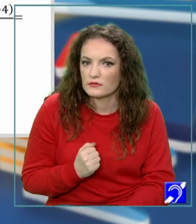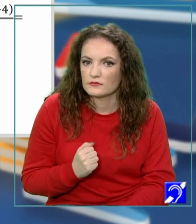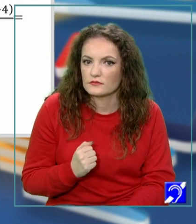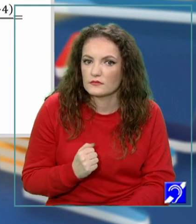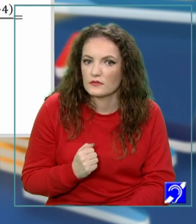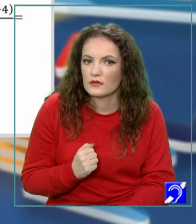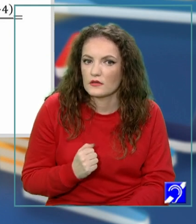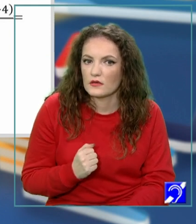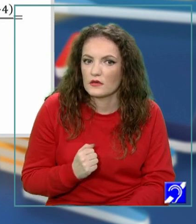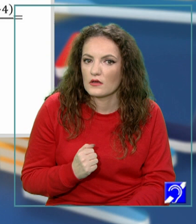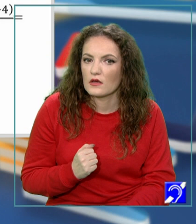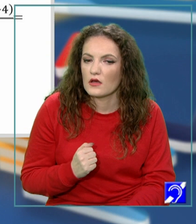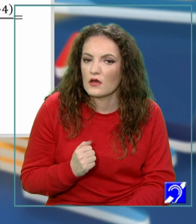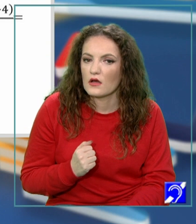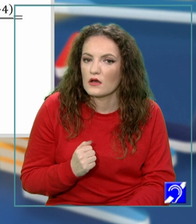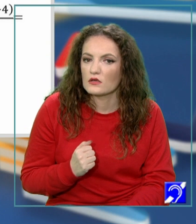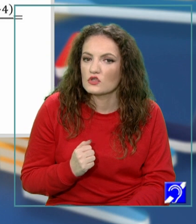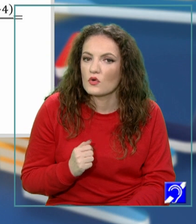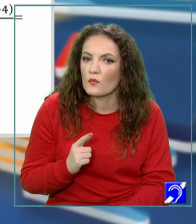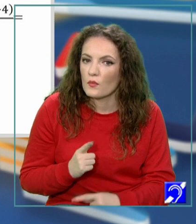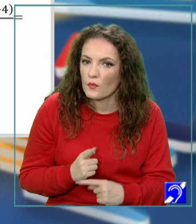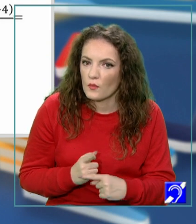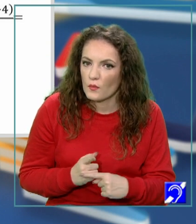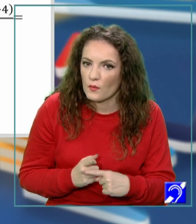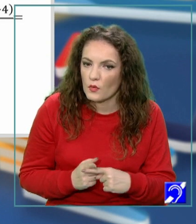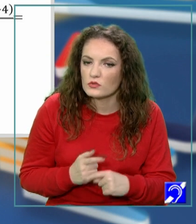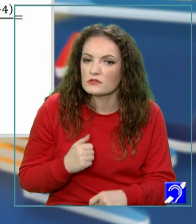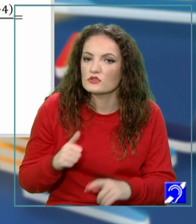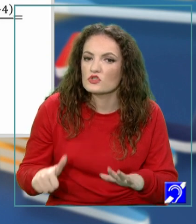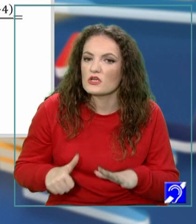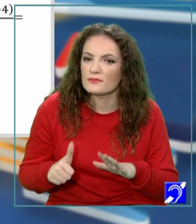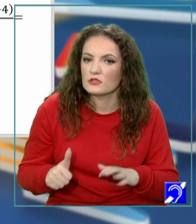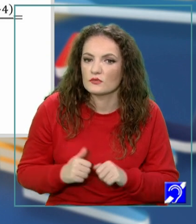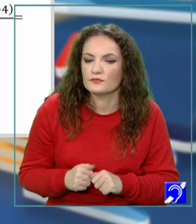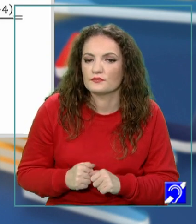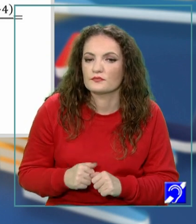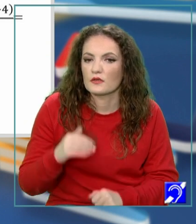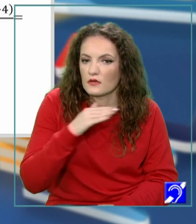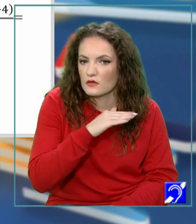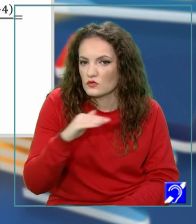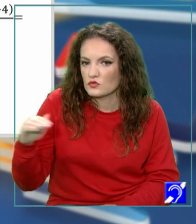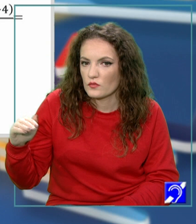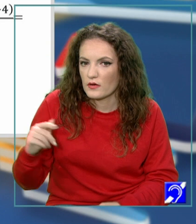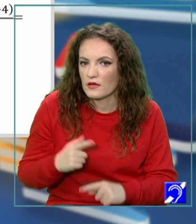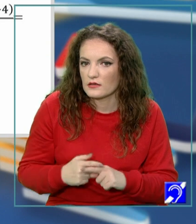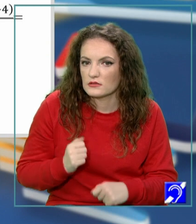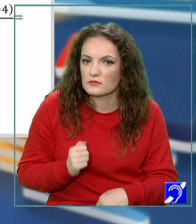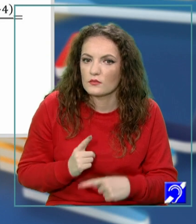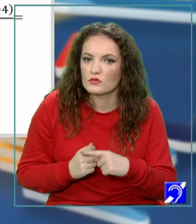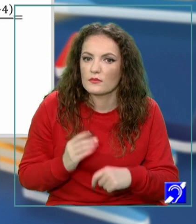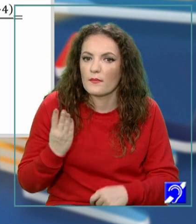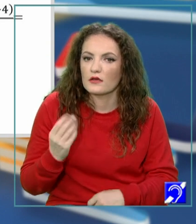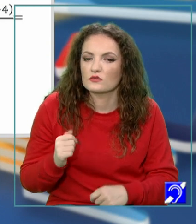8 și cu minus 4 fac minus 4 și cu plus 20 fac plus 16. Totul supra, x plus 4 supra x minus